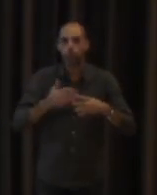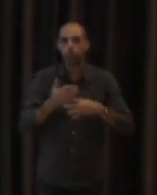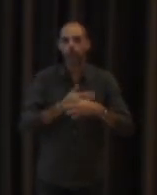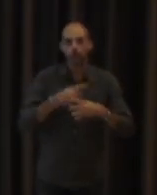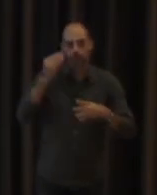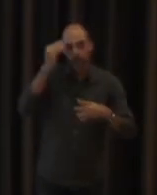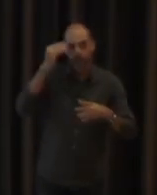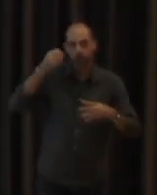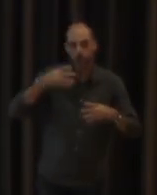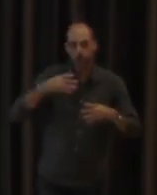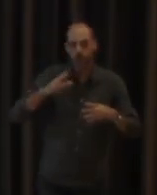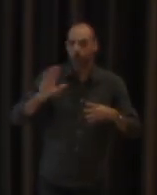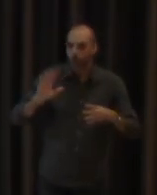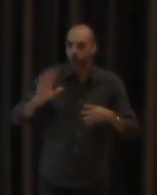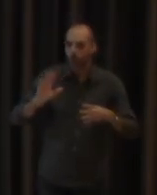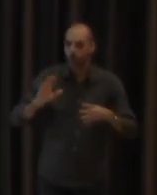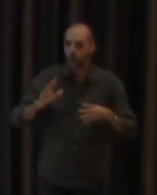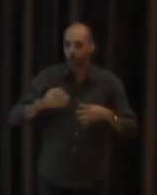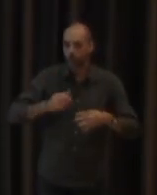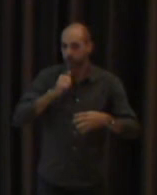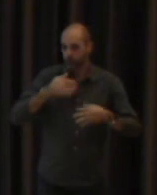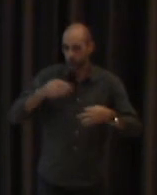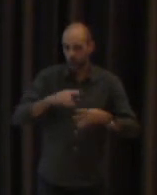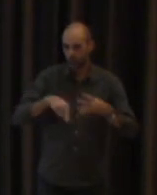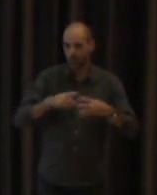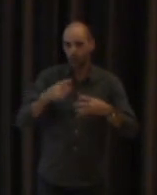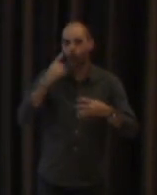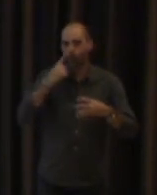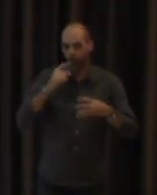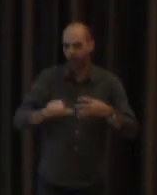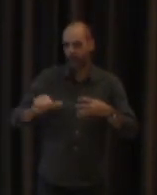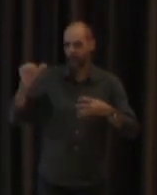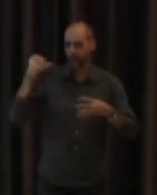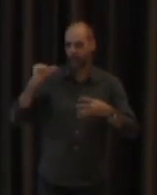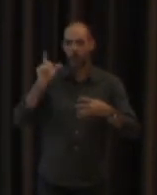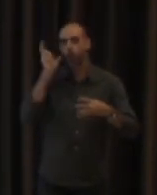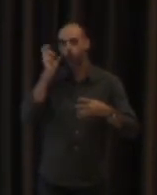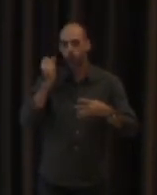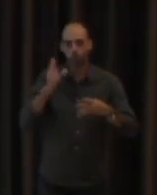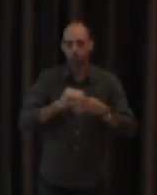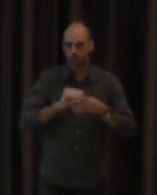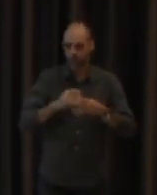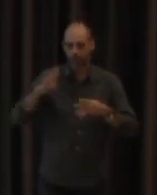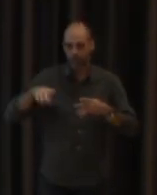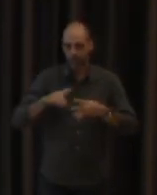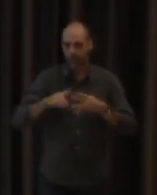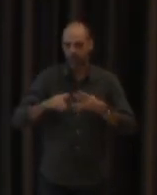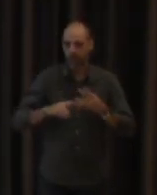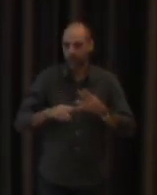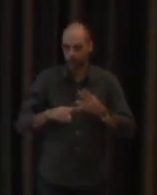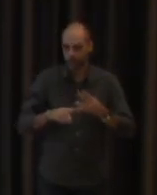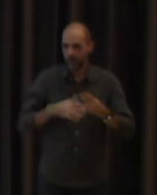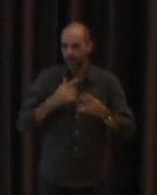totes quatre espontàniament, però segur que tots les reconeixeu com a frases catalanes i que les coneixeu en un sentit almenys passiu, que en